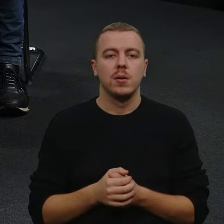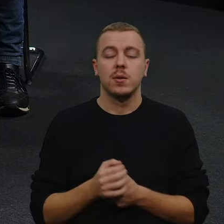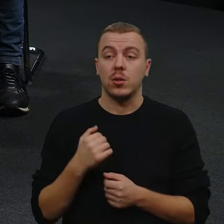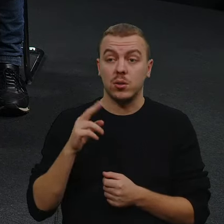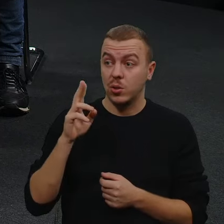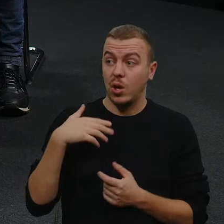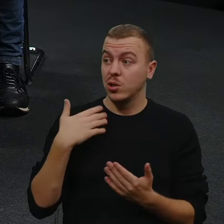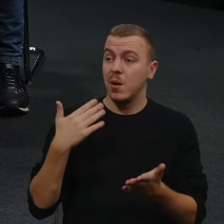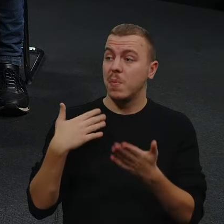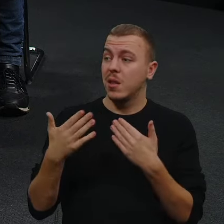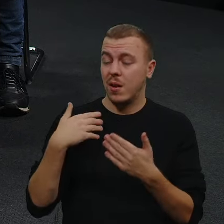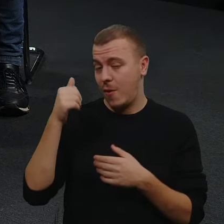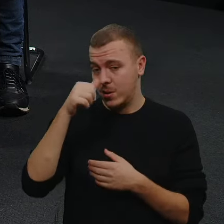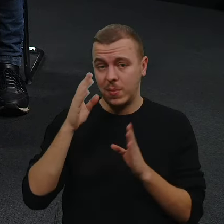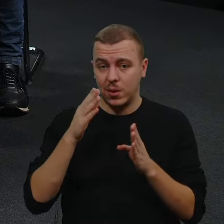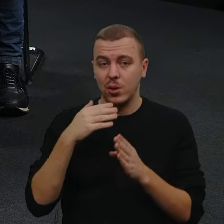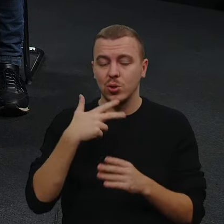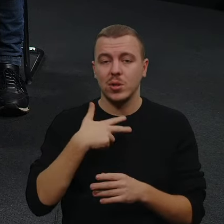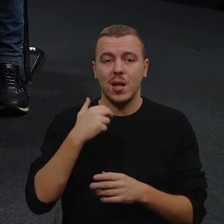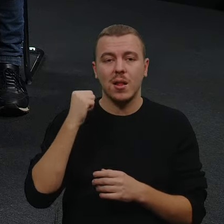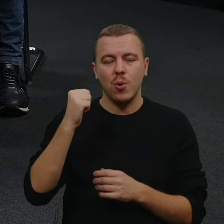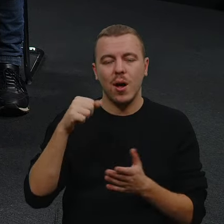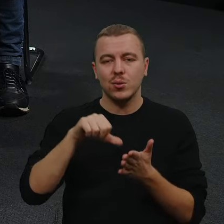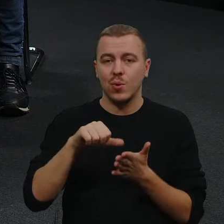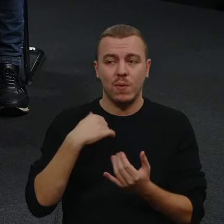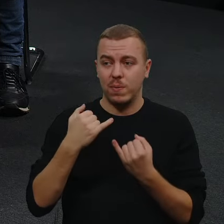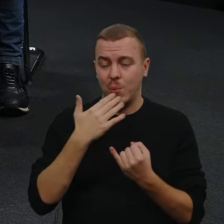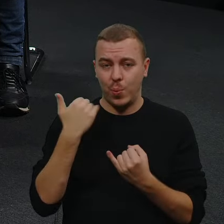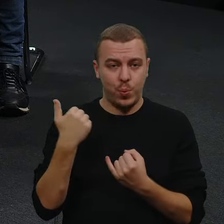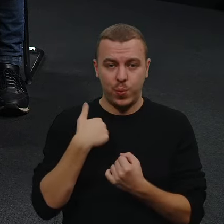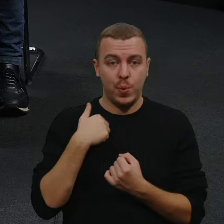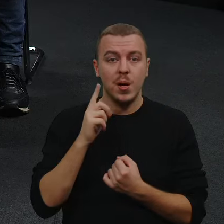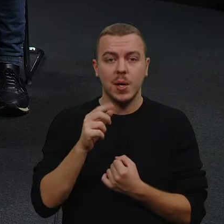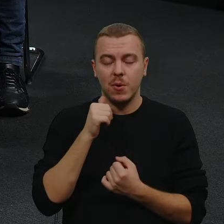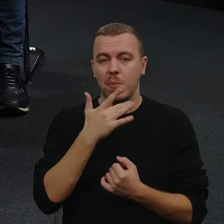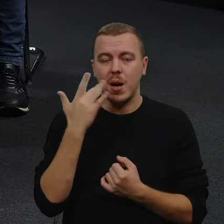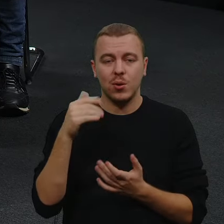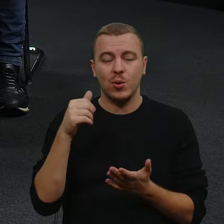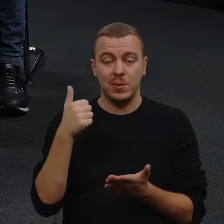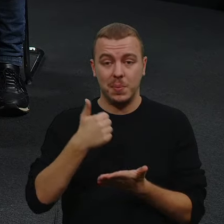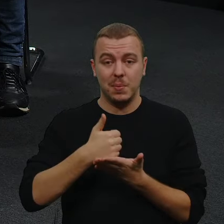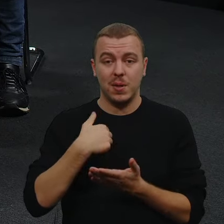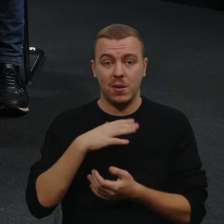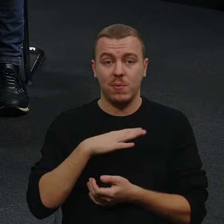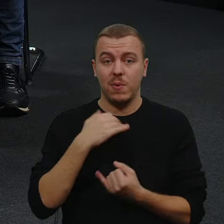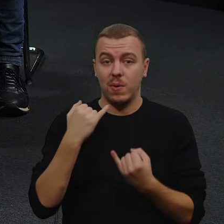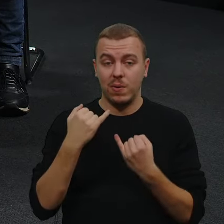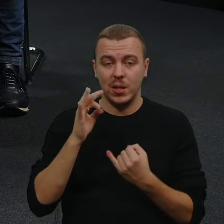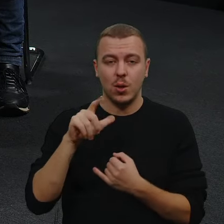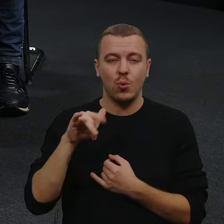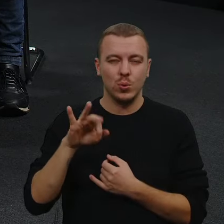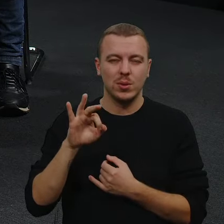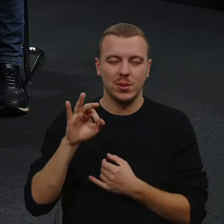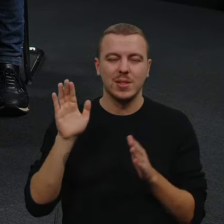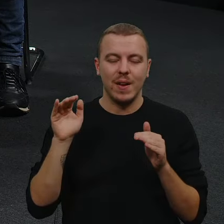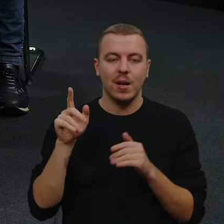Aš nebendravau su socialdemokratų atstovais, bet kiek teko kalbėti su mūsų partijos pirmininku, Saulium Skverneliu,